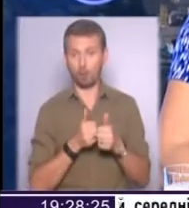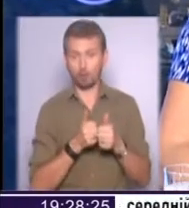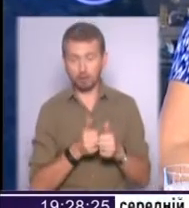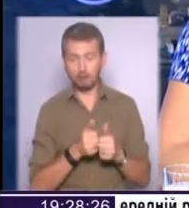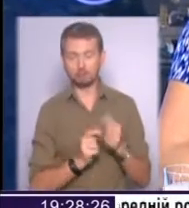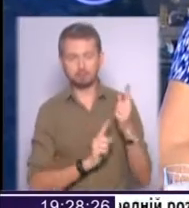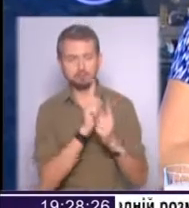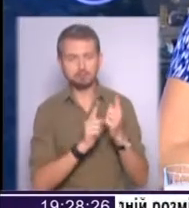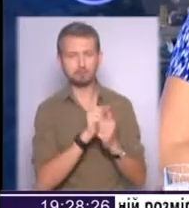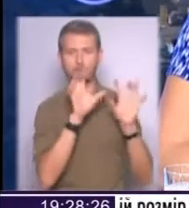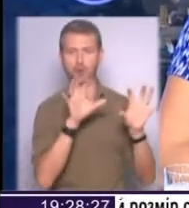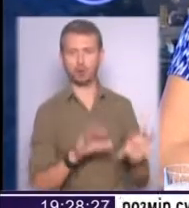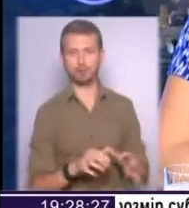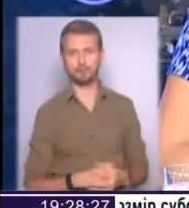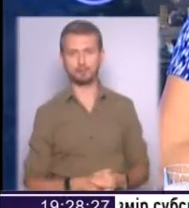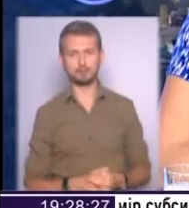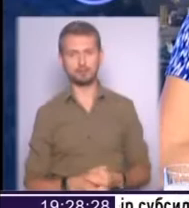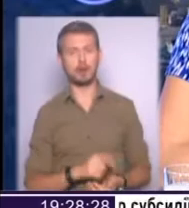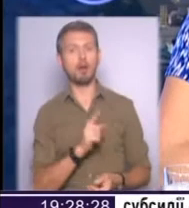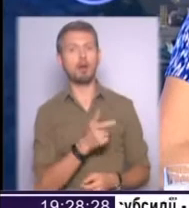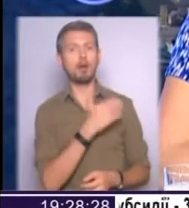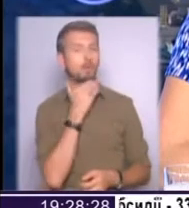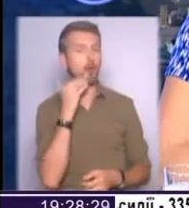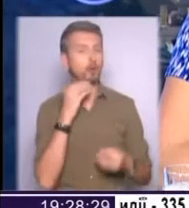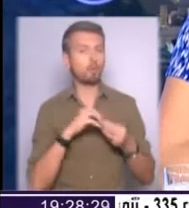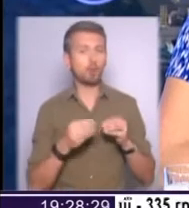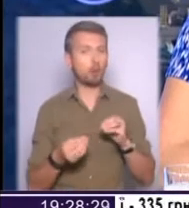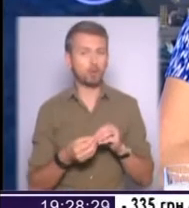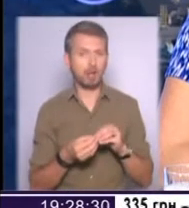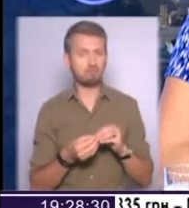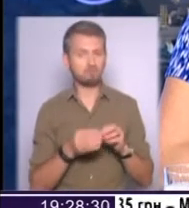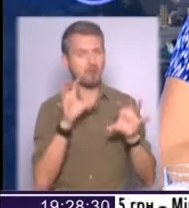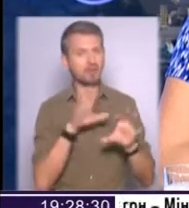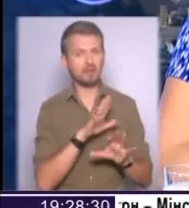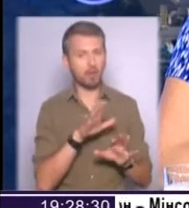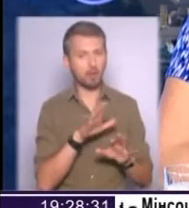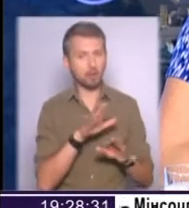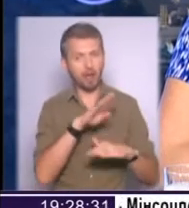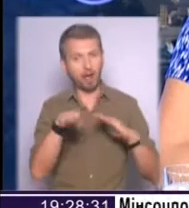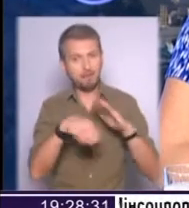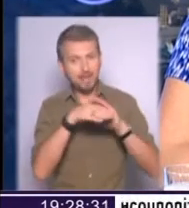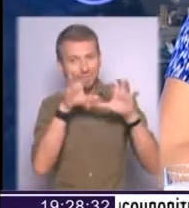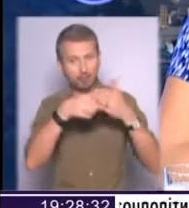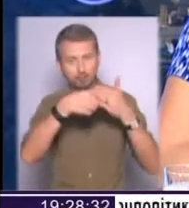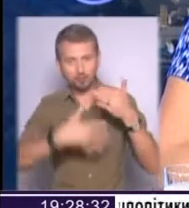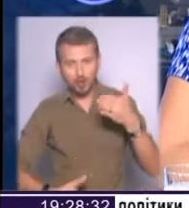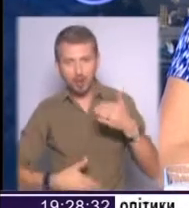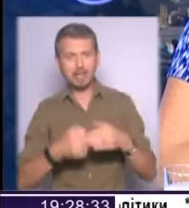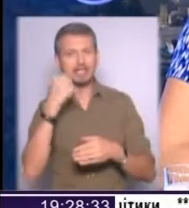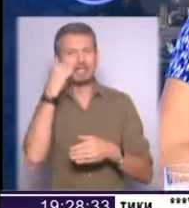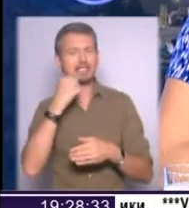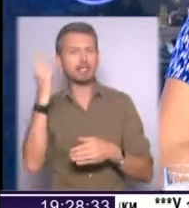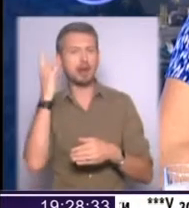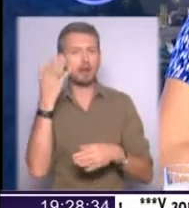цієї законодавчої бази. Але велика частина тих проблем лежать не в законах, а в підзаконних актах, в старих наказах Мінкульту,